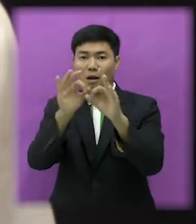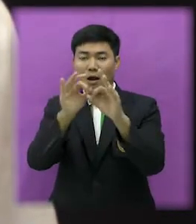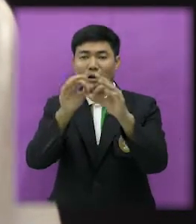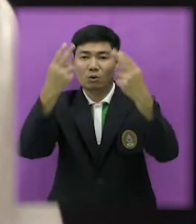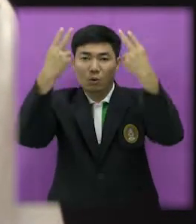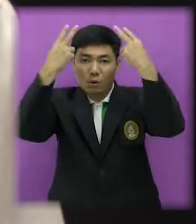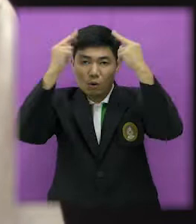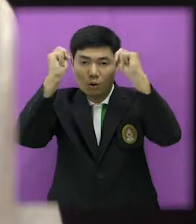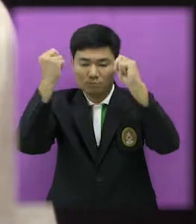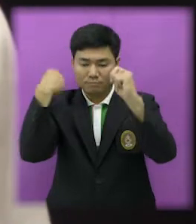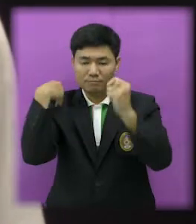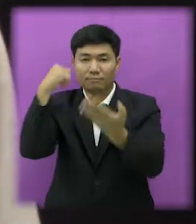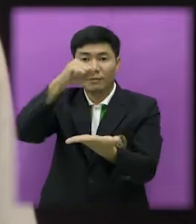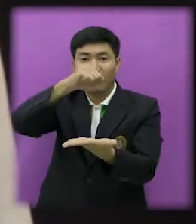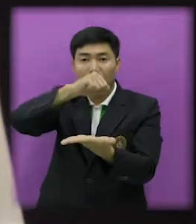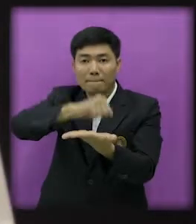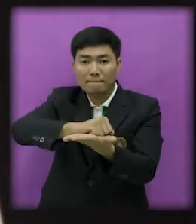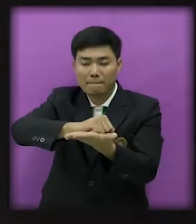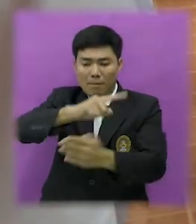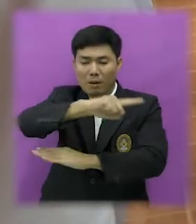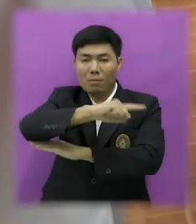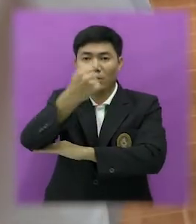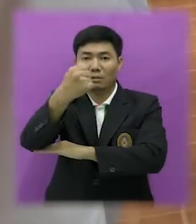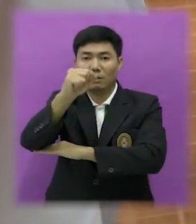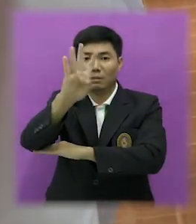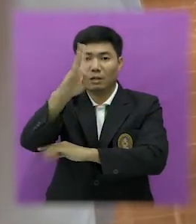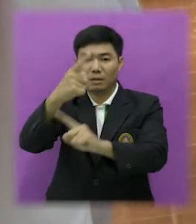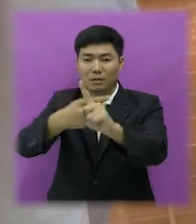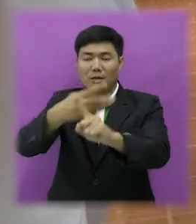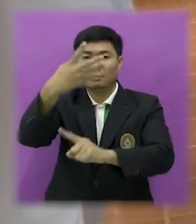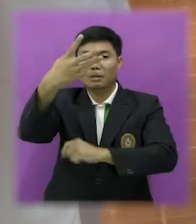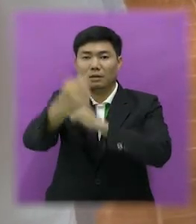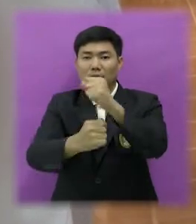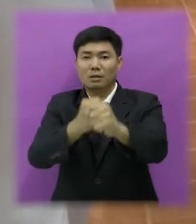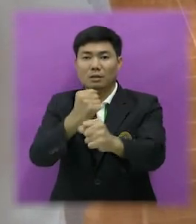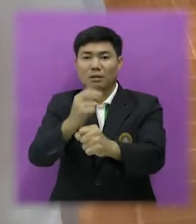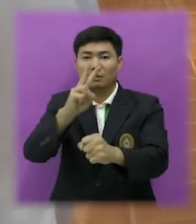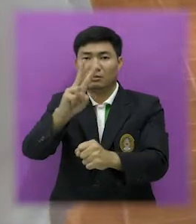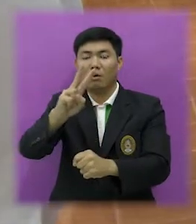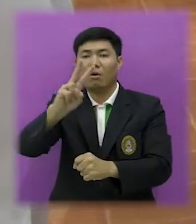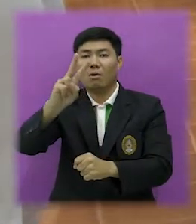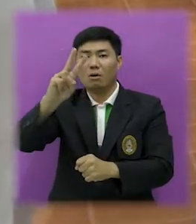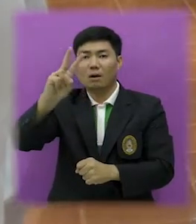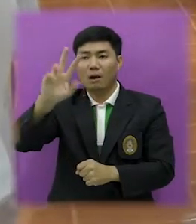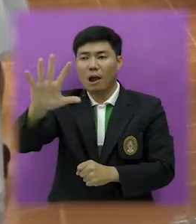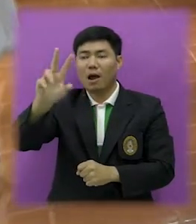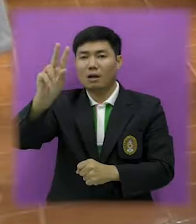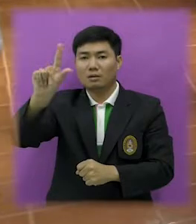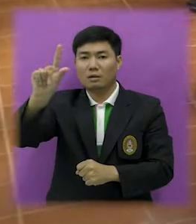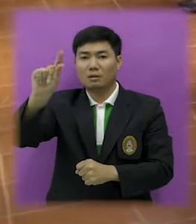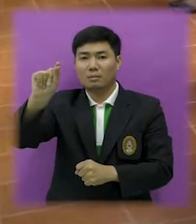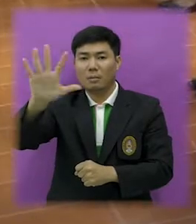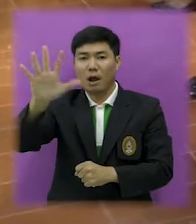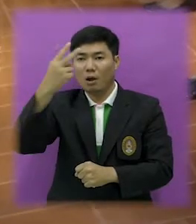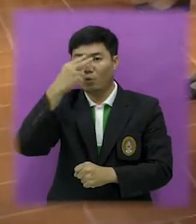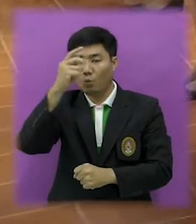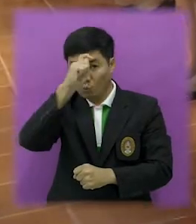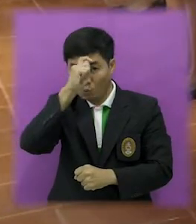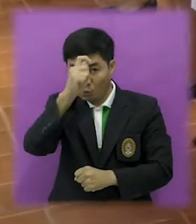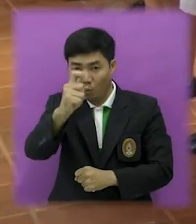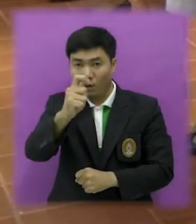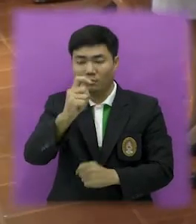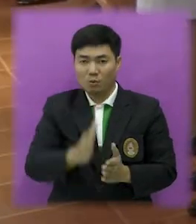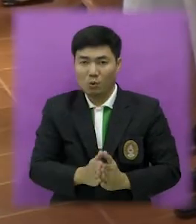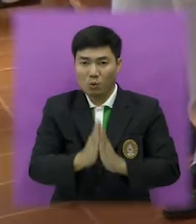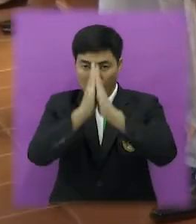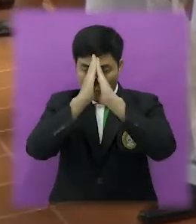นตรีจึงได้มีมติเมื่อวันที่14เมษายนพุทธศักราช2525เทิดพระเกียรติแด่พระบาทสมเด็จพระจ